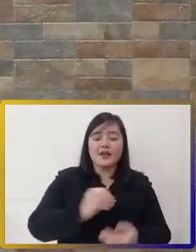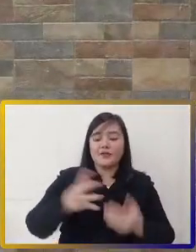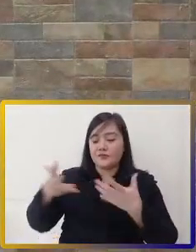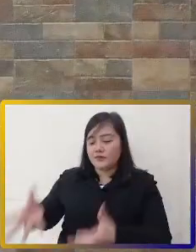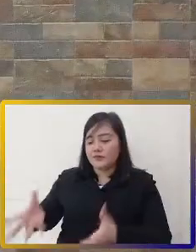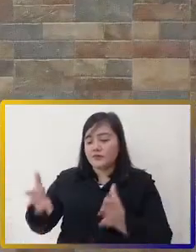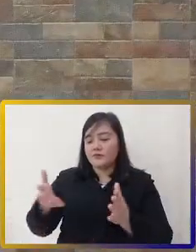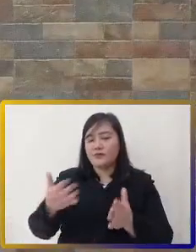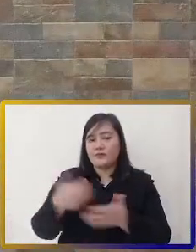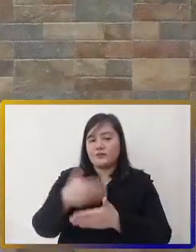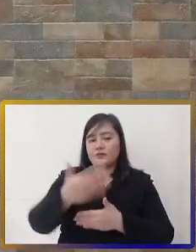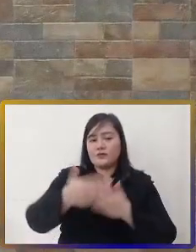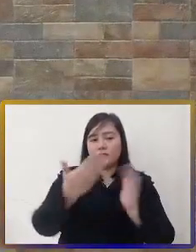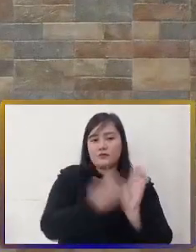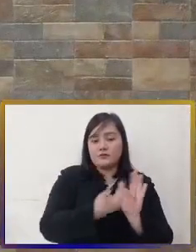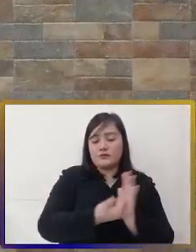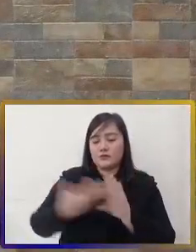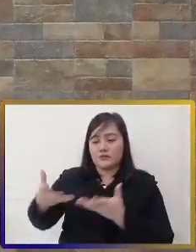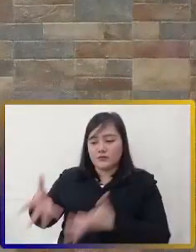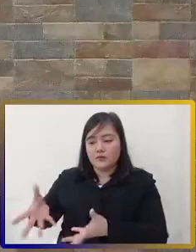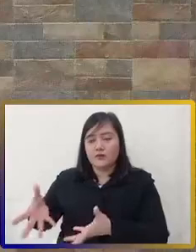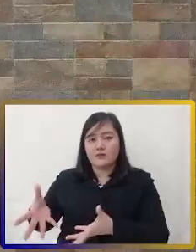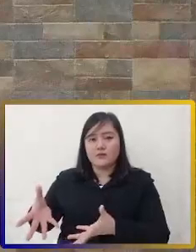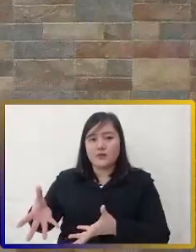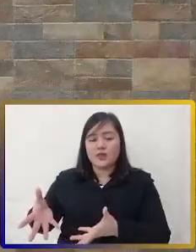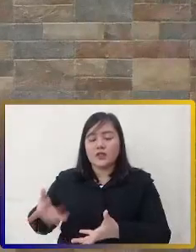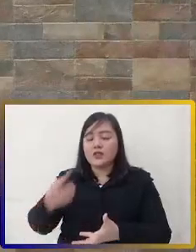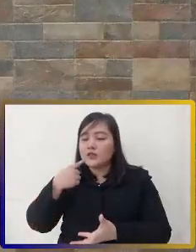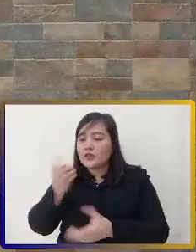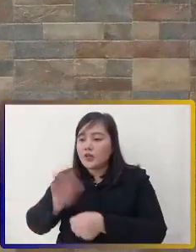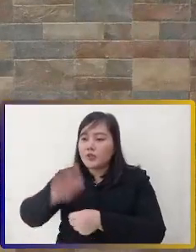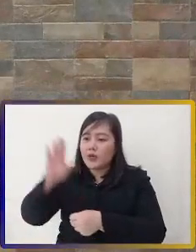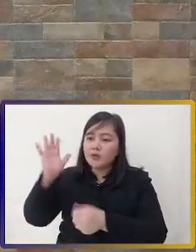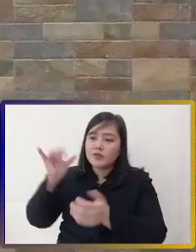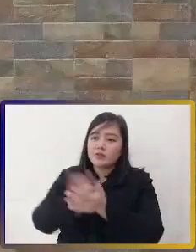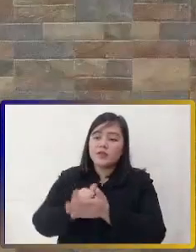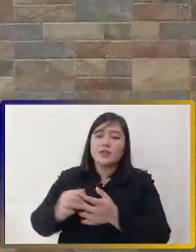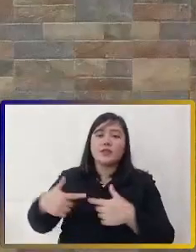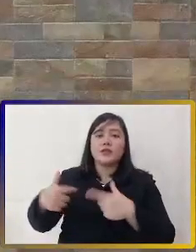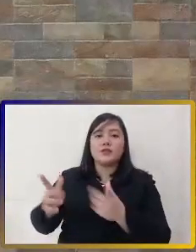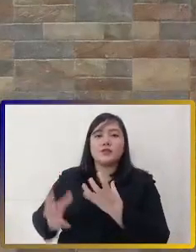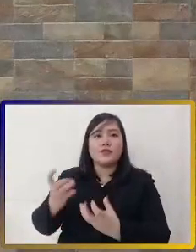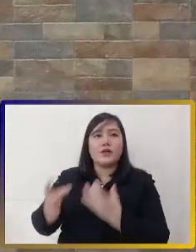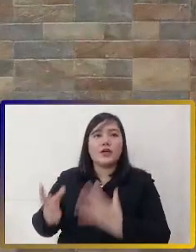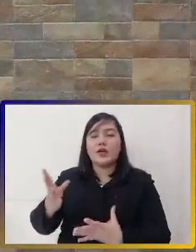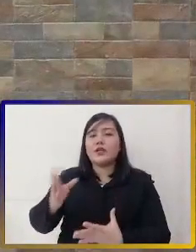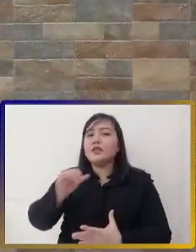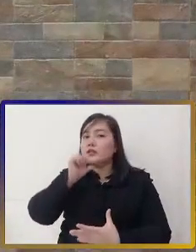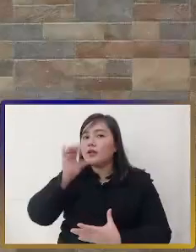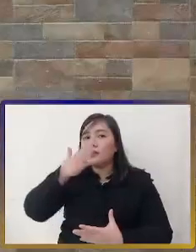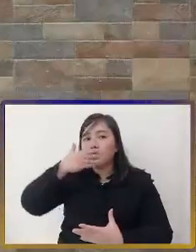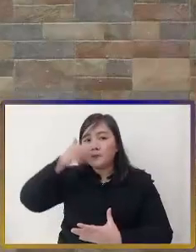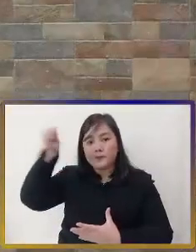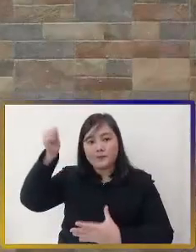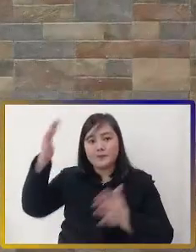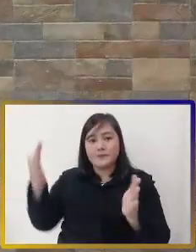yun. Simula nung tinatag niya ng buhay siya, tuloy-tuloy yun hanggang sa panahon natin ngayon. You see, dapat dun po natin makita yan. Now